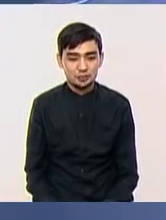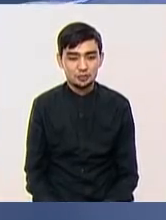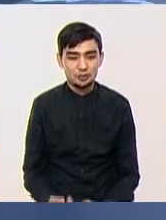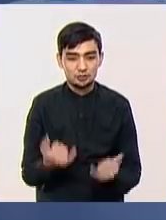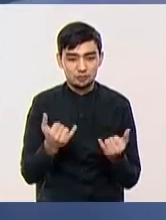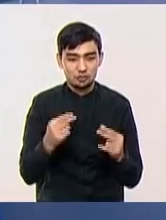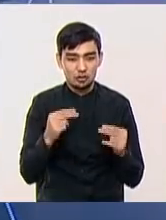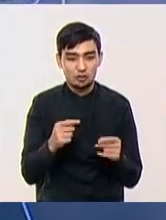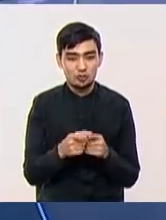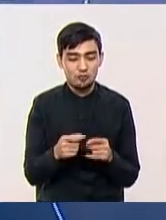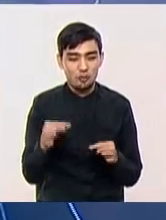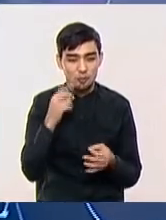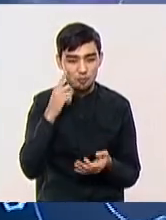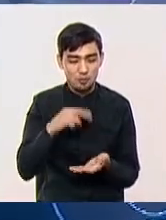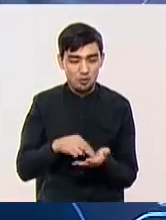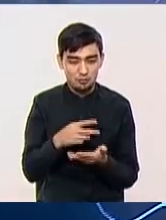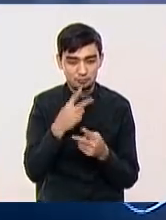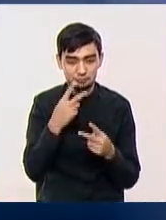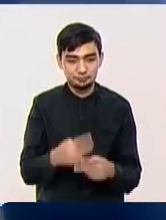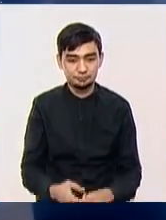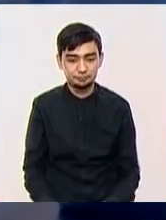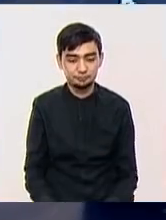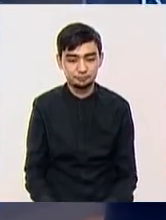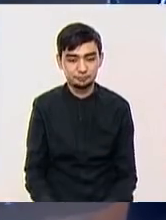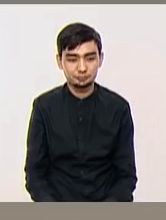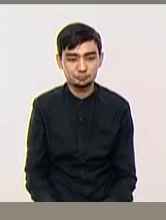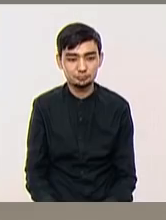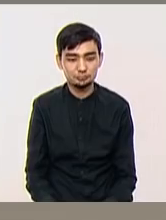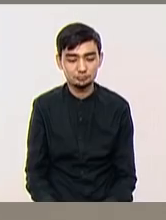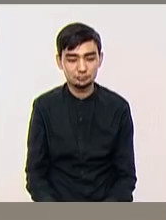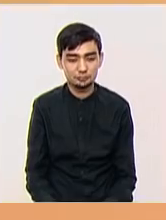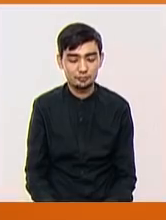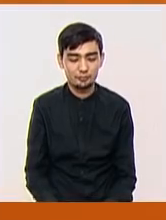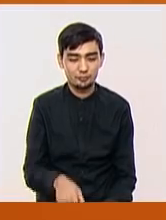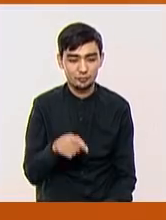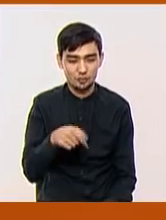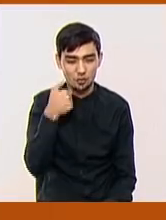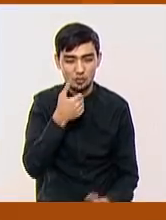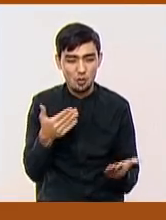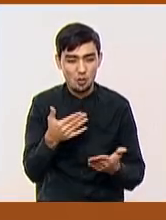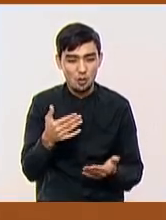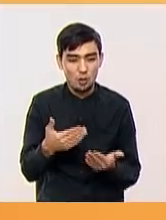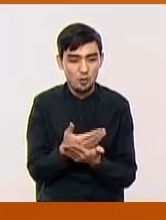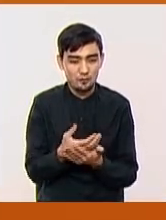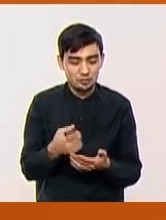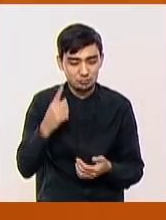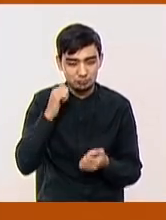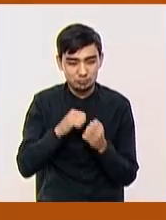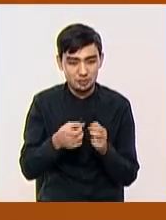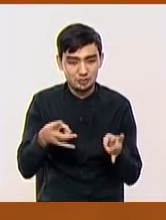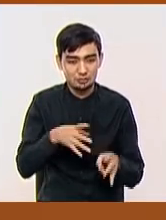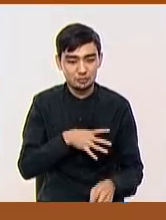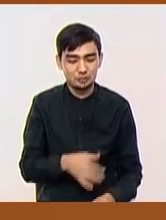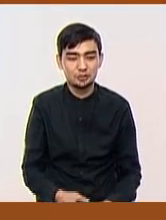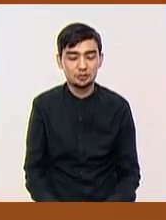Бүгін сөздің шыны керек жобасында көретіндеріңіз. Бұл жыл қандай жаңалығымен есте қалды.